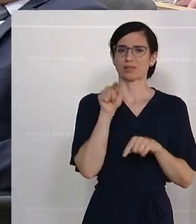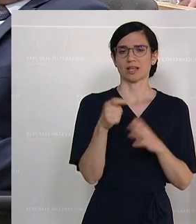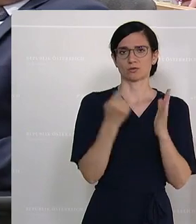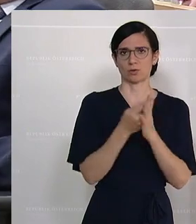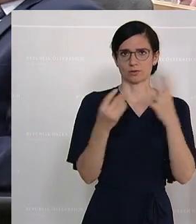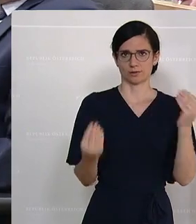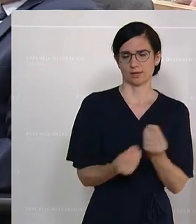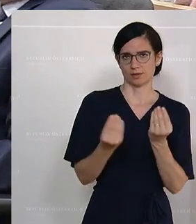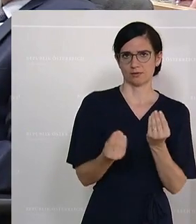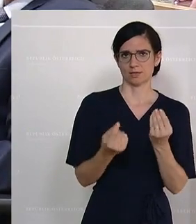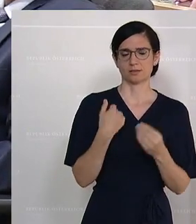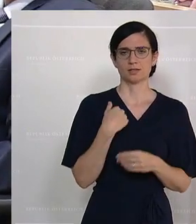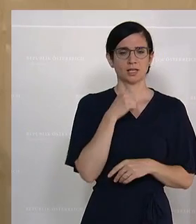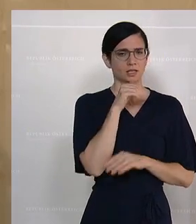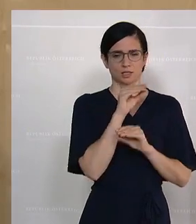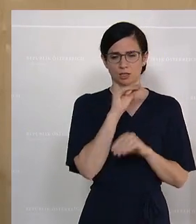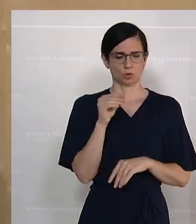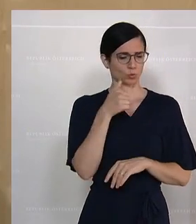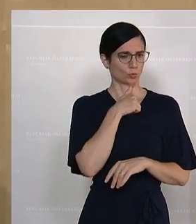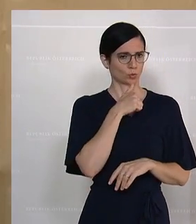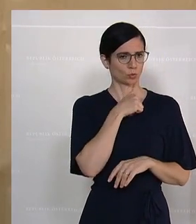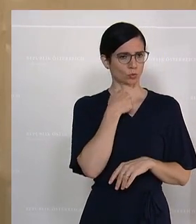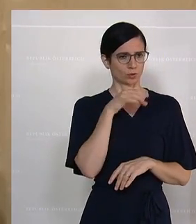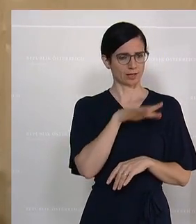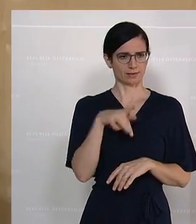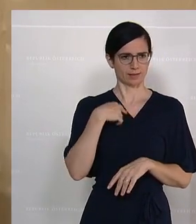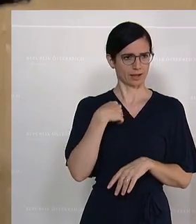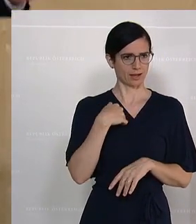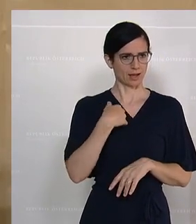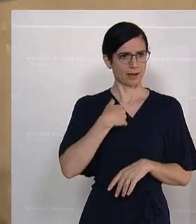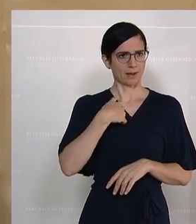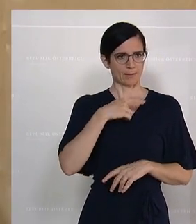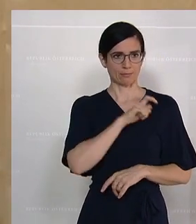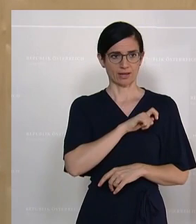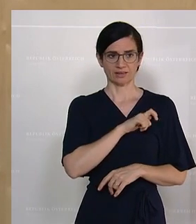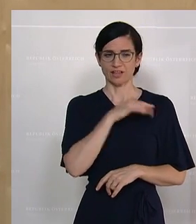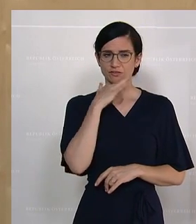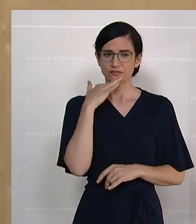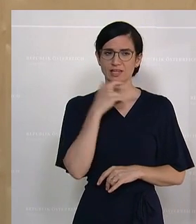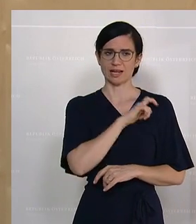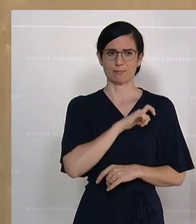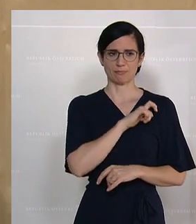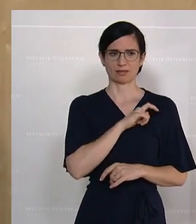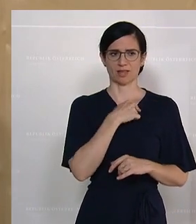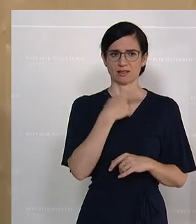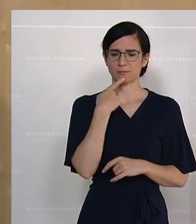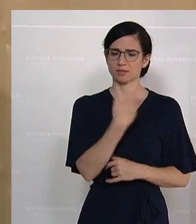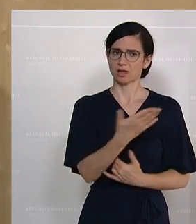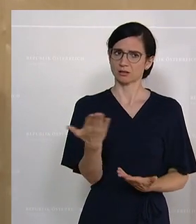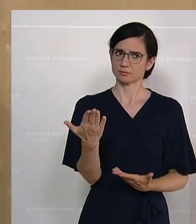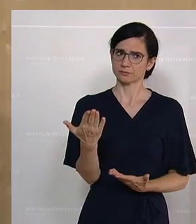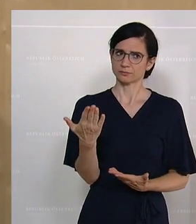gesagt es wollen ja nicht nur die grünen es haben doch viele gesagt über viele parteigrenzen hinweg